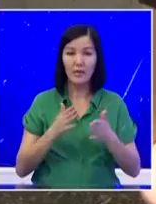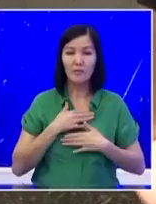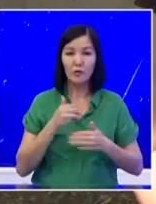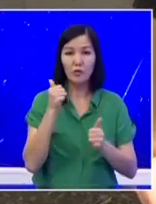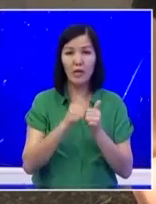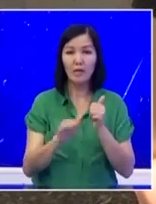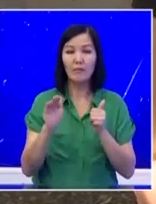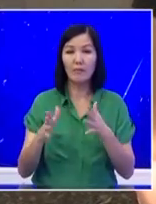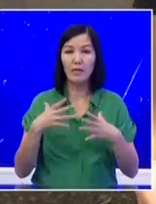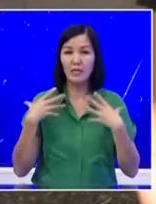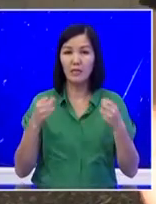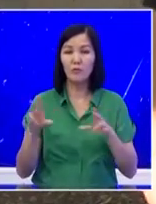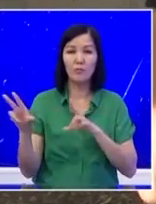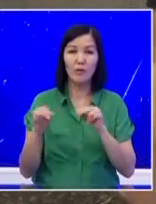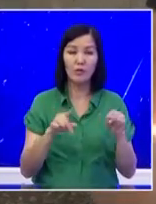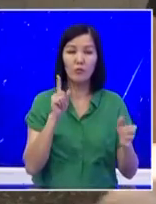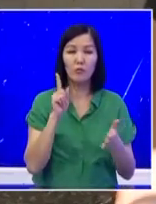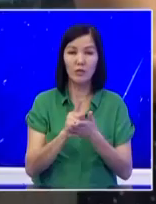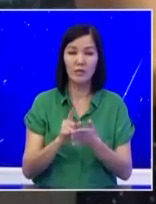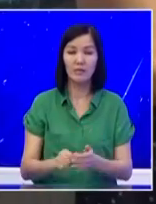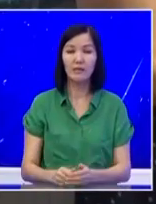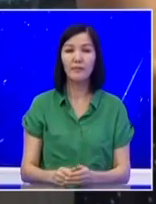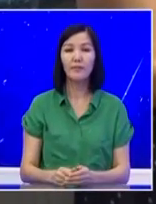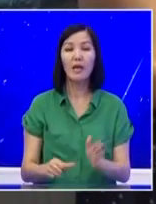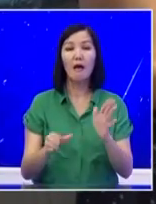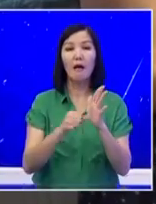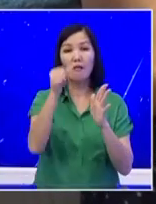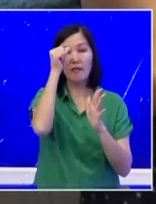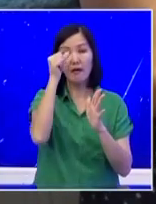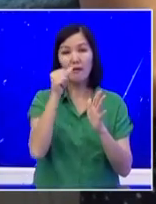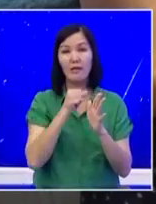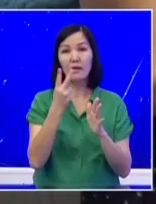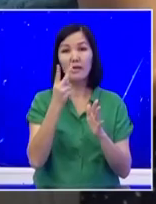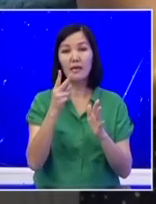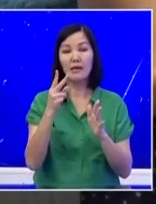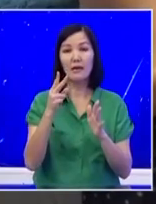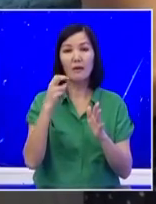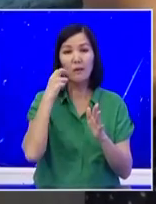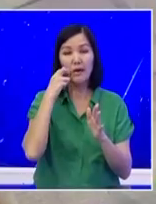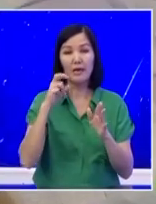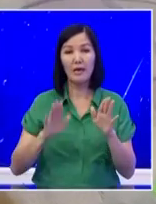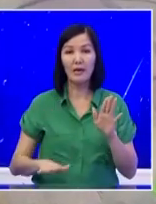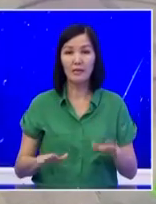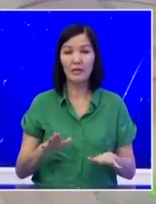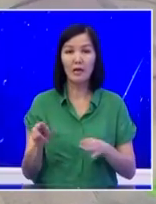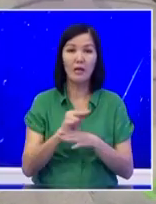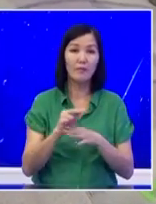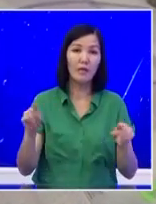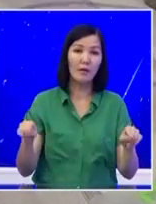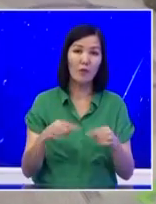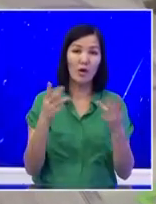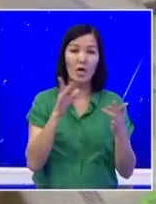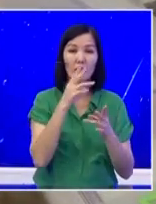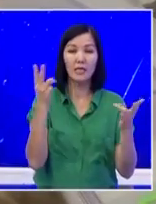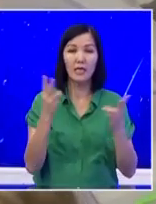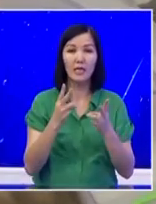бала дені сау, бақытты болуы тиіс. Алтайлық бүлдіршінің екі аяғын қалпына келтіру үшін әлі уақыт керек. Ол үшін Вероника